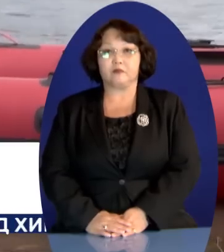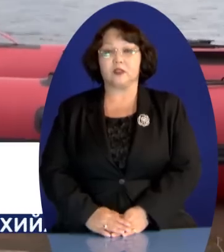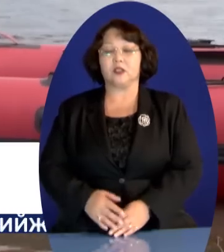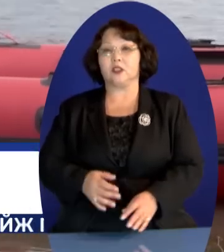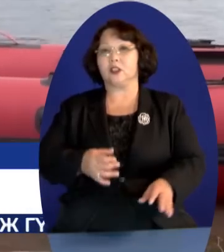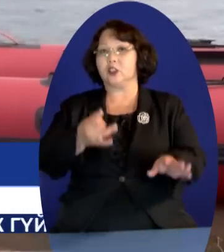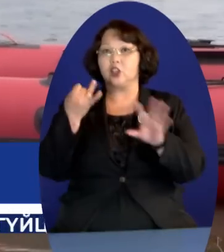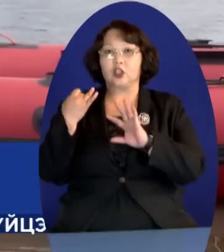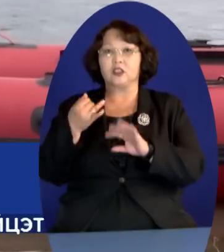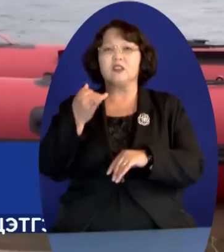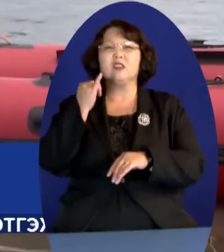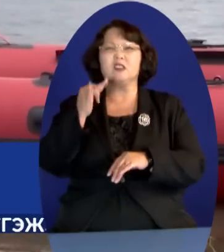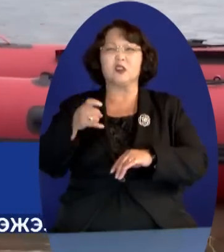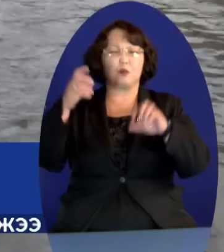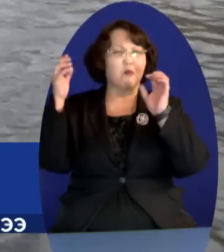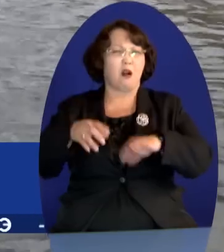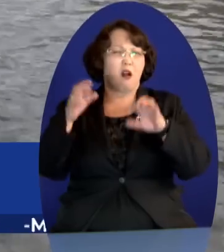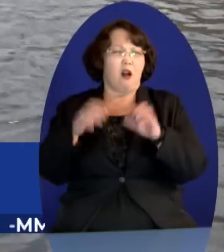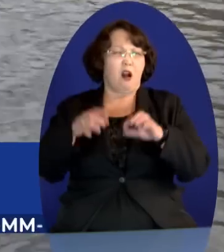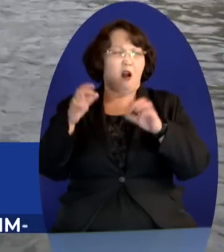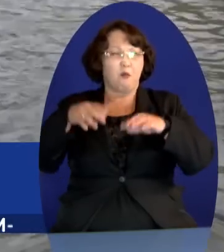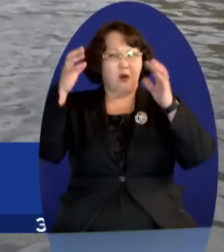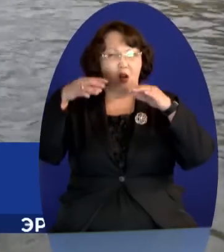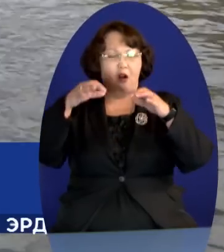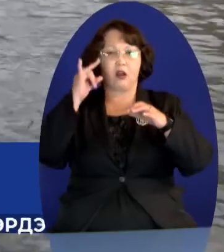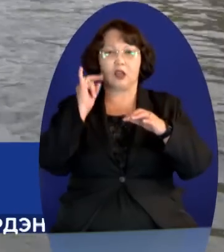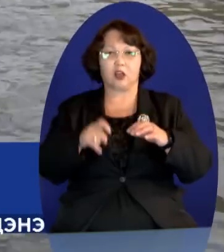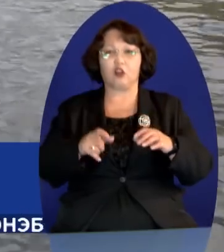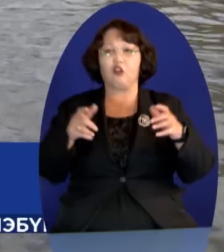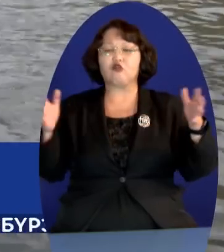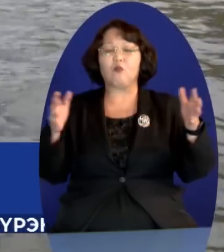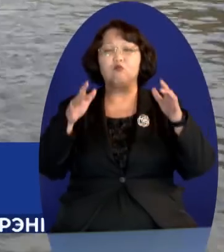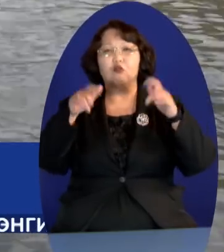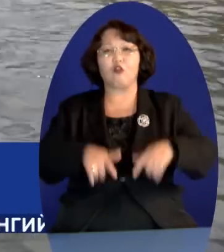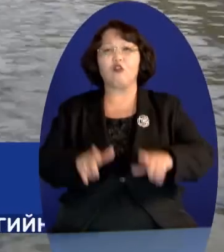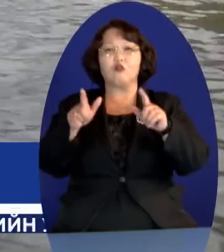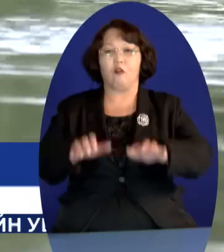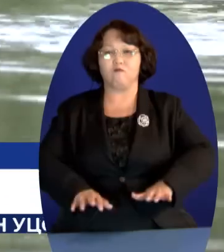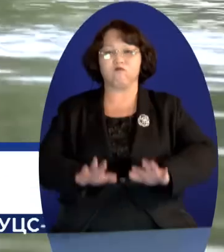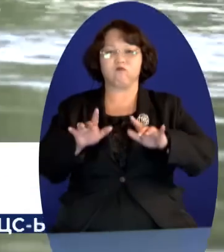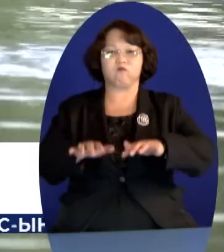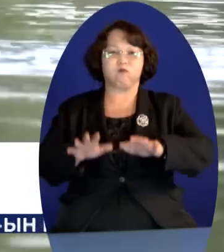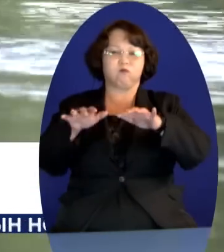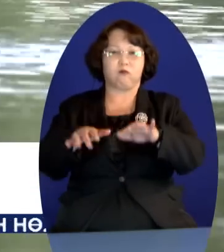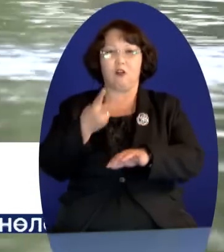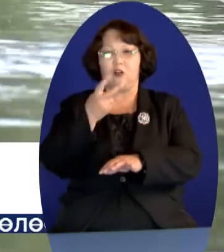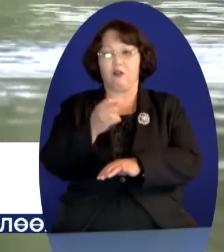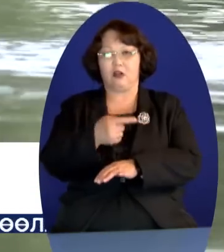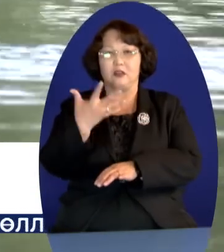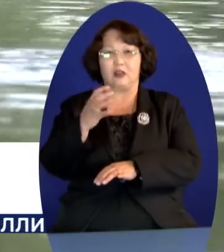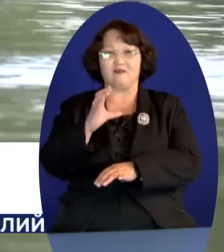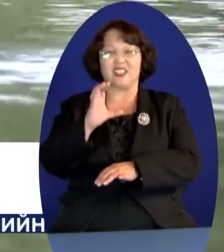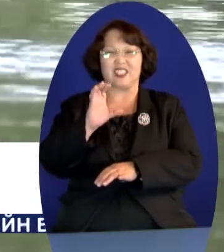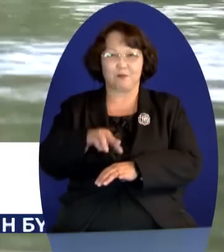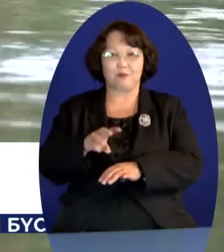Өнгөрсөн 7 хоногт их хэмжээний үргэлжилсэн аадар бороо орсноос шалтгаалan томоохон гол айсав газарт усны түвшин 20-50 см-аар нэмэгдсэн